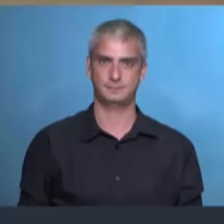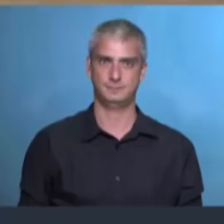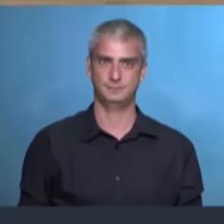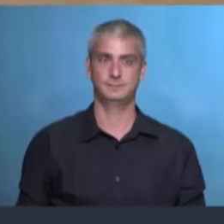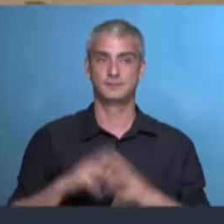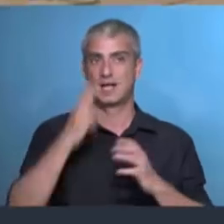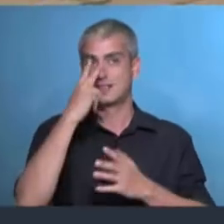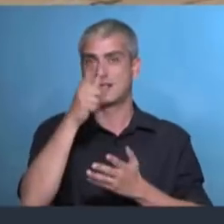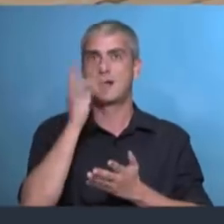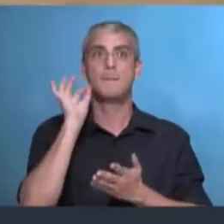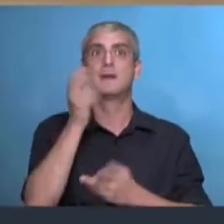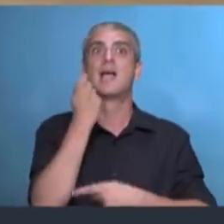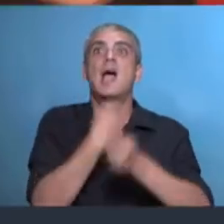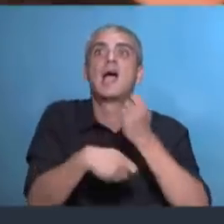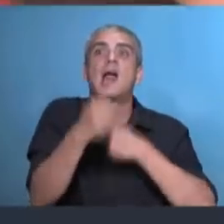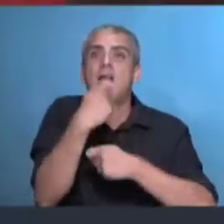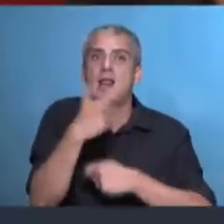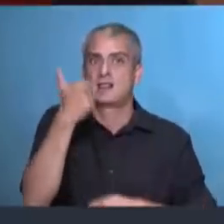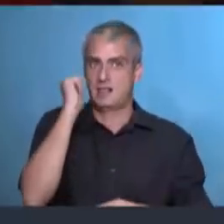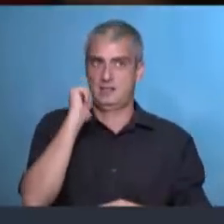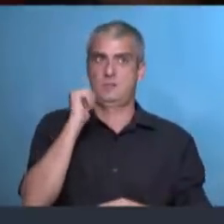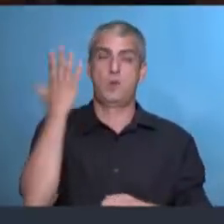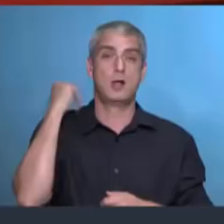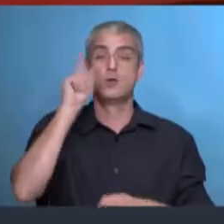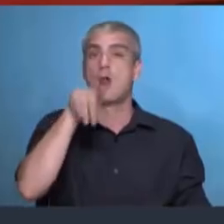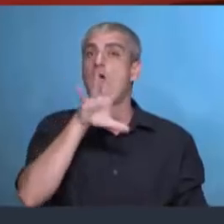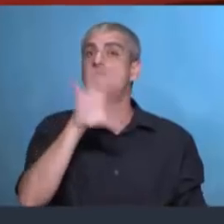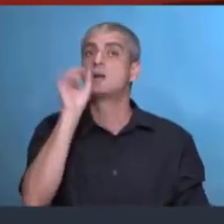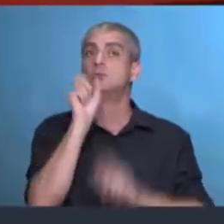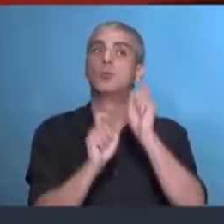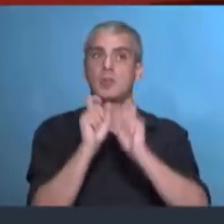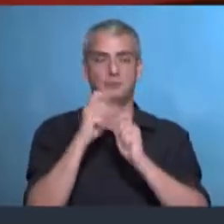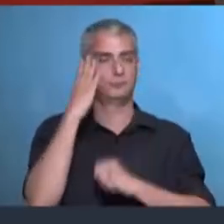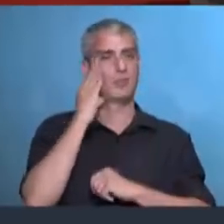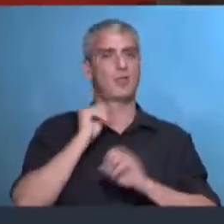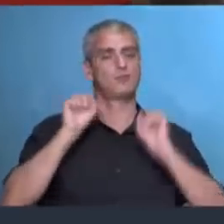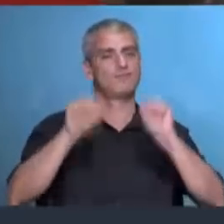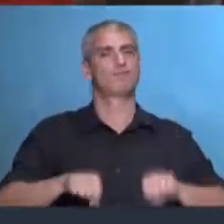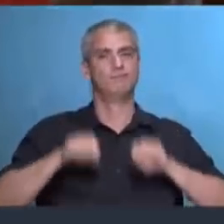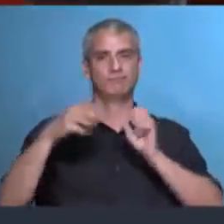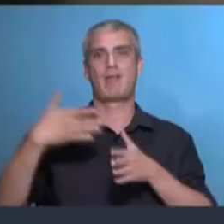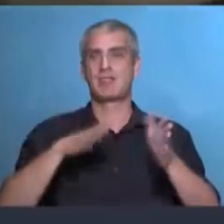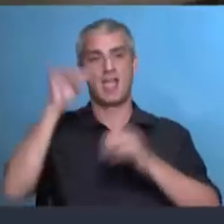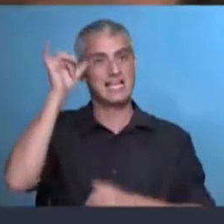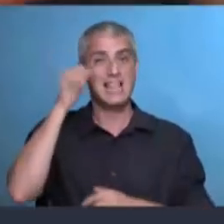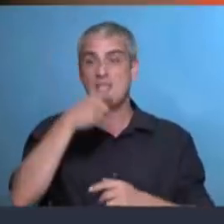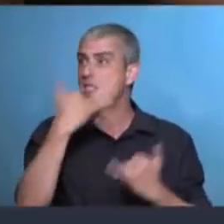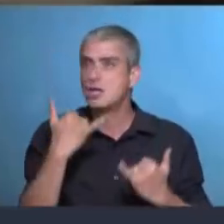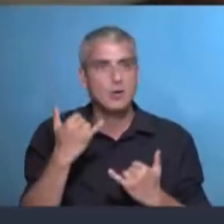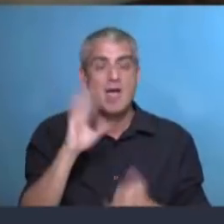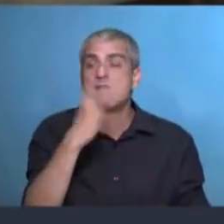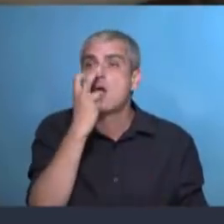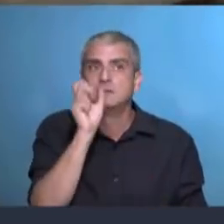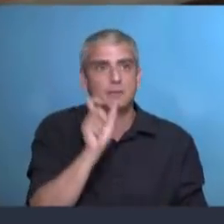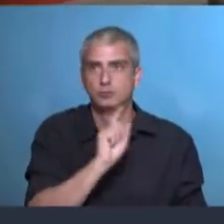כך נראית מכה כלכלית. אתמול הגדילו כאן 1,500 בני אדם שנהנו משייט בירדן. היום אפילו לא 20